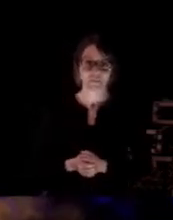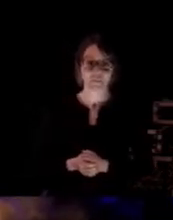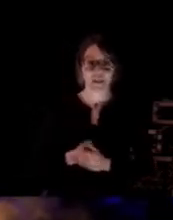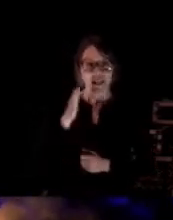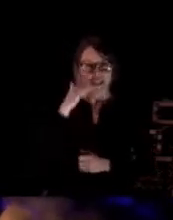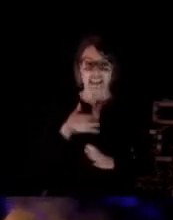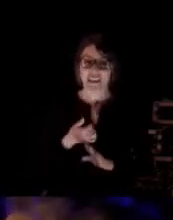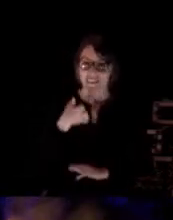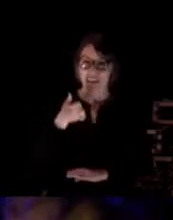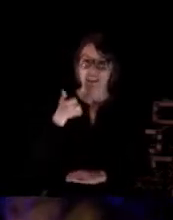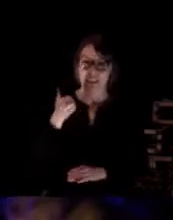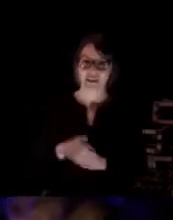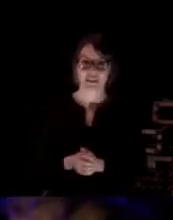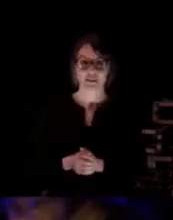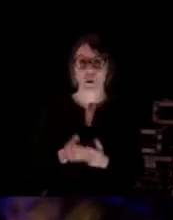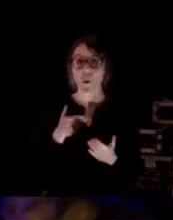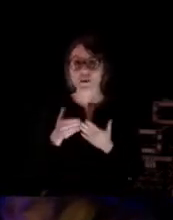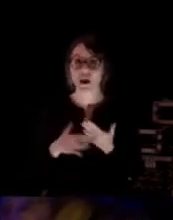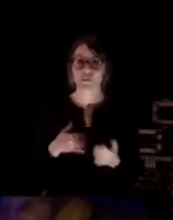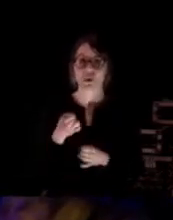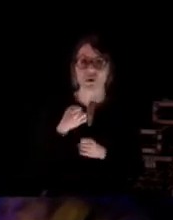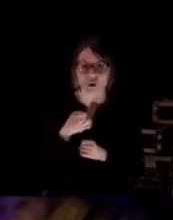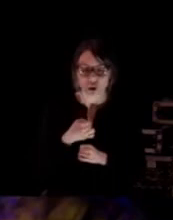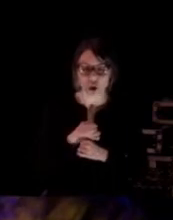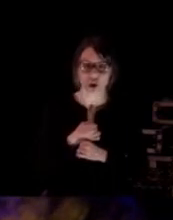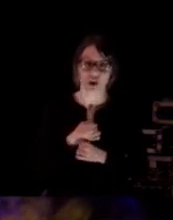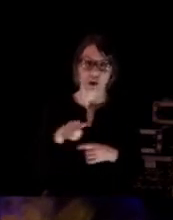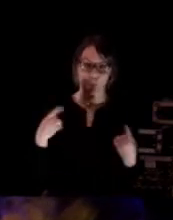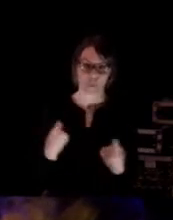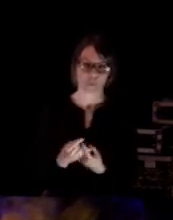Det tenker jeg er viktig. Det å skape trygge rom.